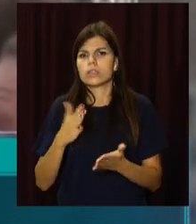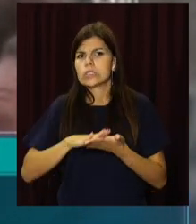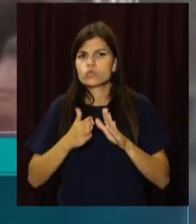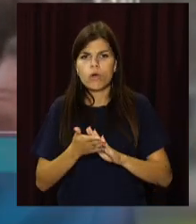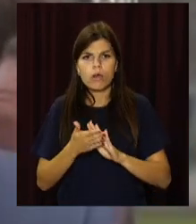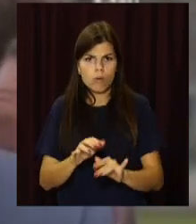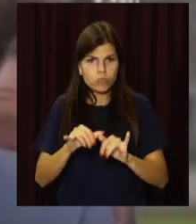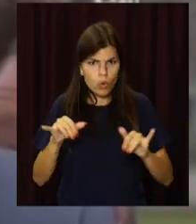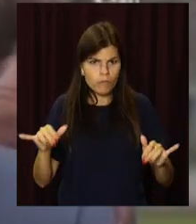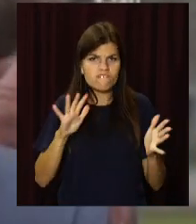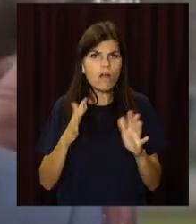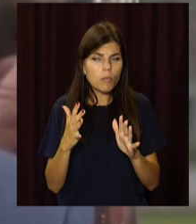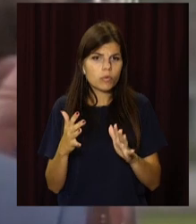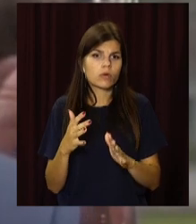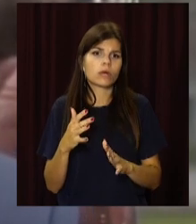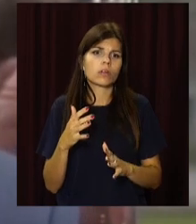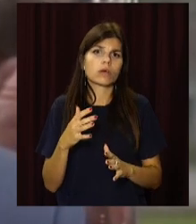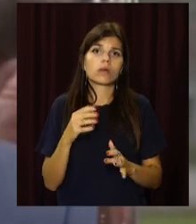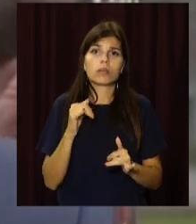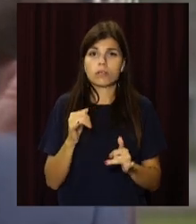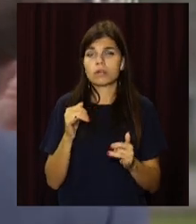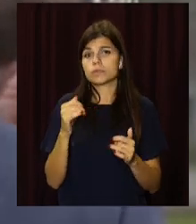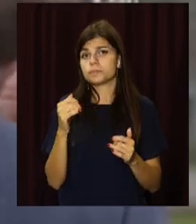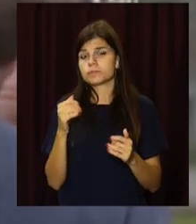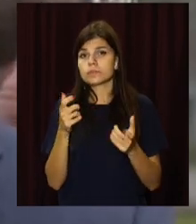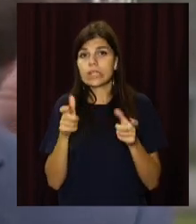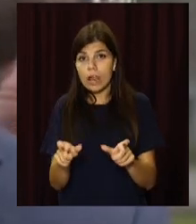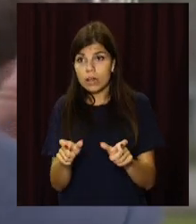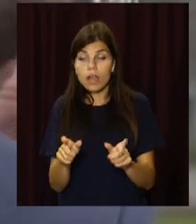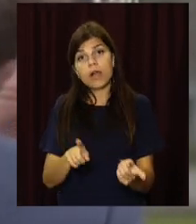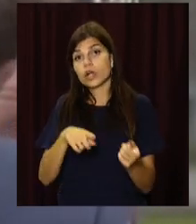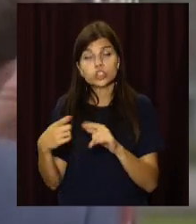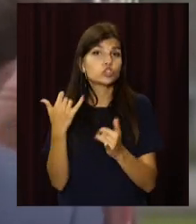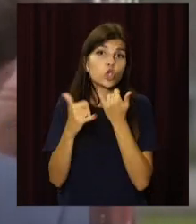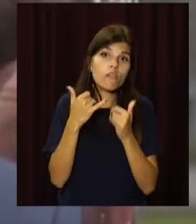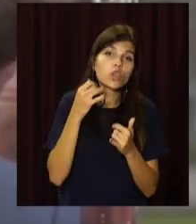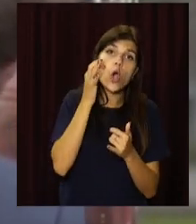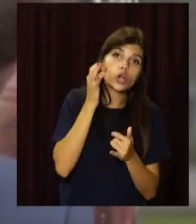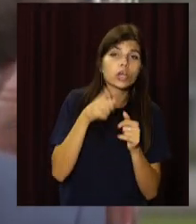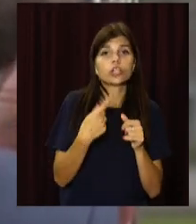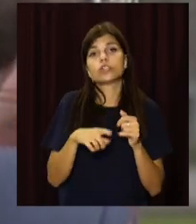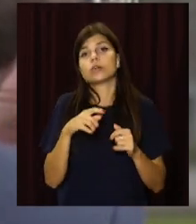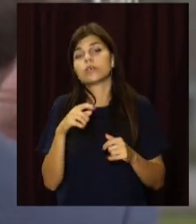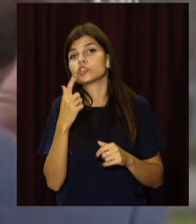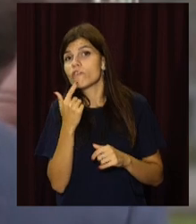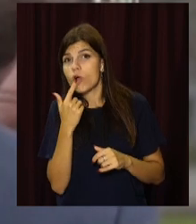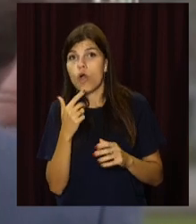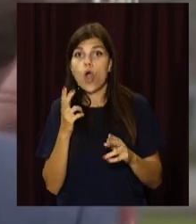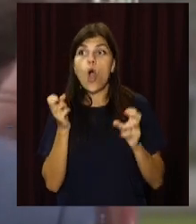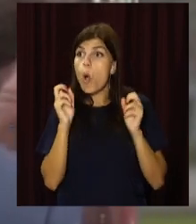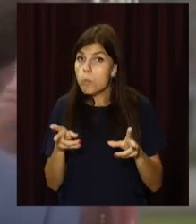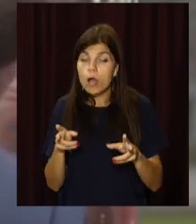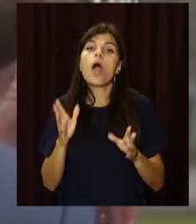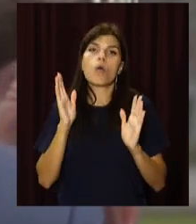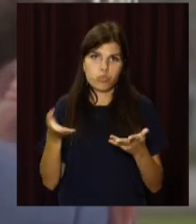буде зростання кількості випадків і по адаптивному карантину країна перейде в жовтий, помаранчевий або червоний рівень епідемічної небезпеки,